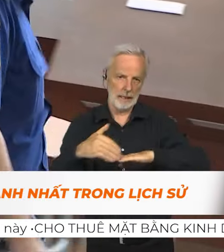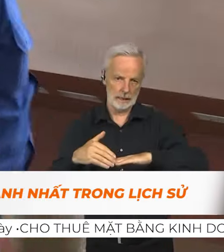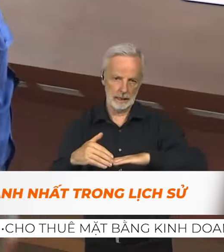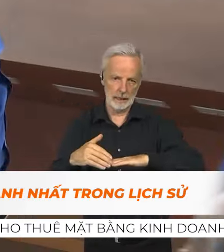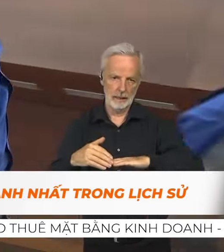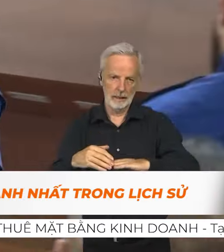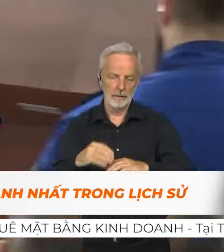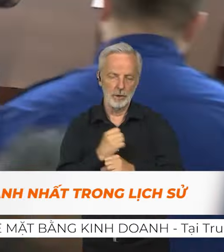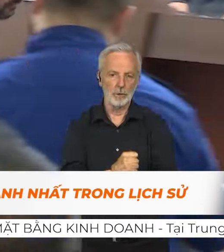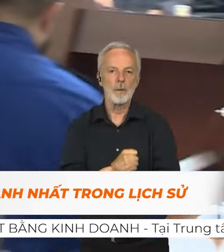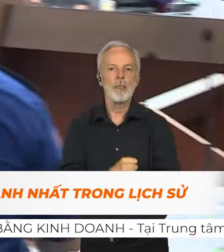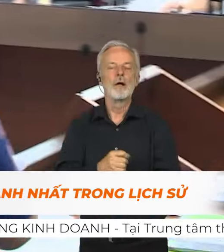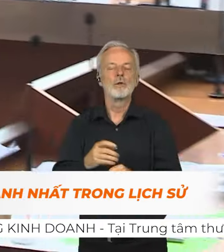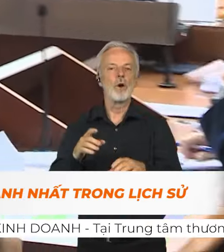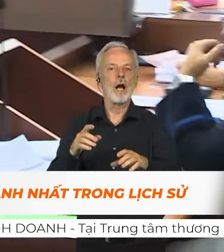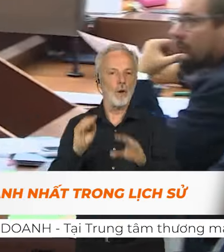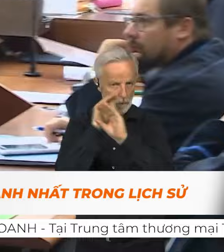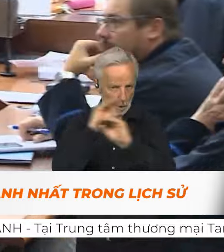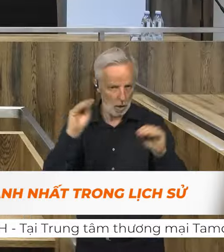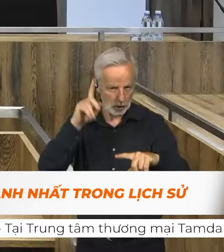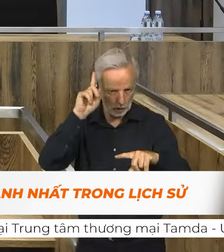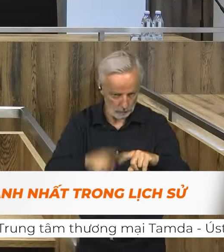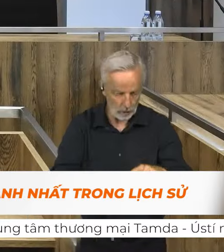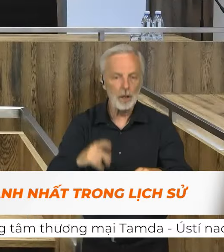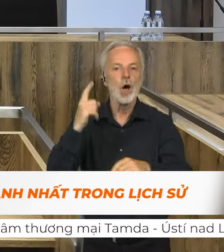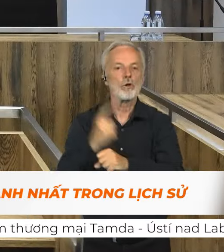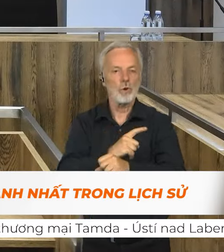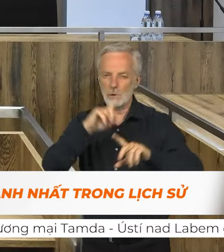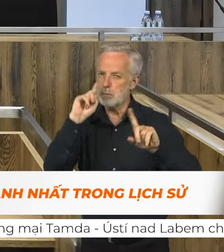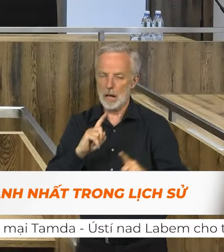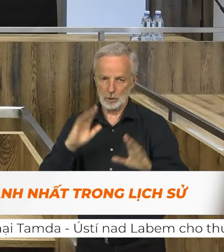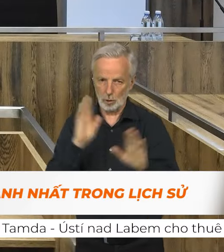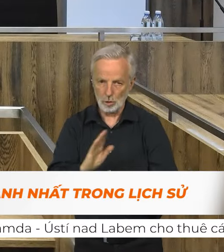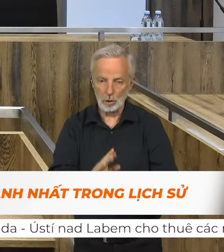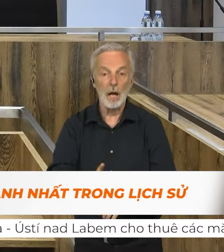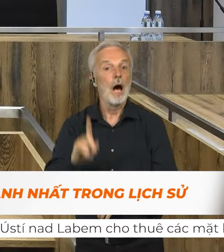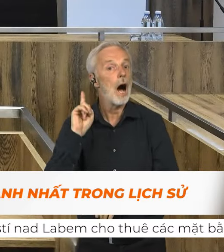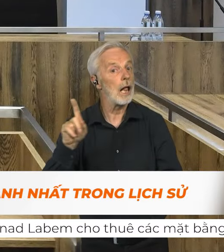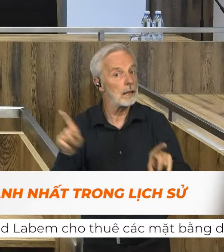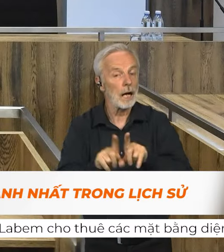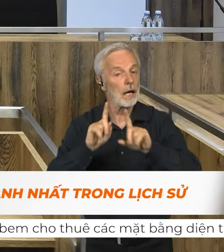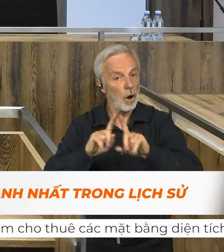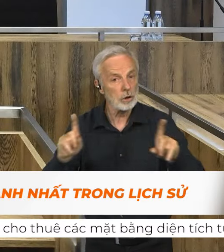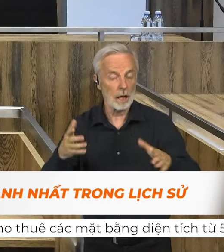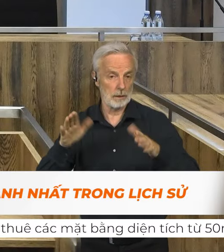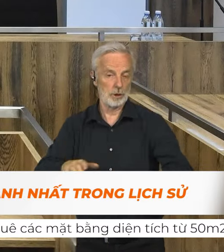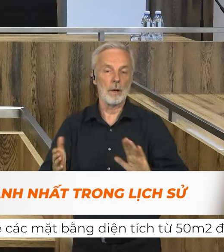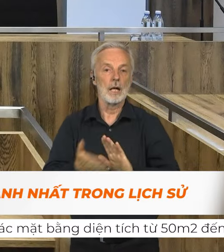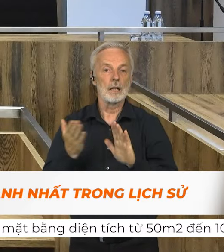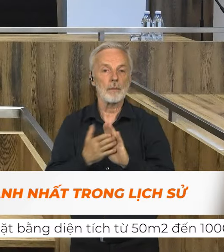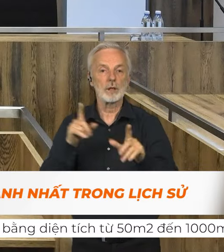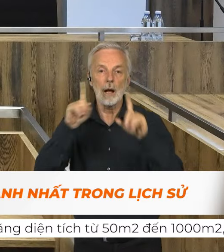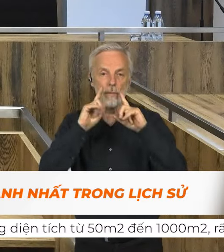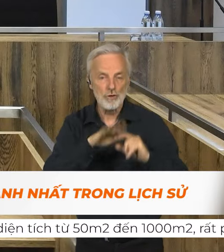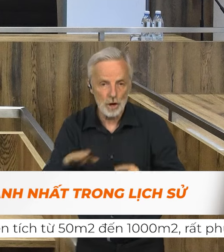ngày so với năm ngoái. Trong 10 năm qua, các tòa án đã đẩy nhanh quá trình ra quyết định của mình trung bình 5 tháng. Trong thời gian từ lập bản cáo trạng cho đến khi tuyên án